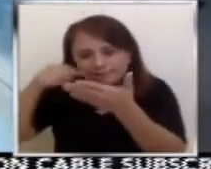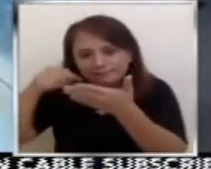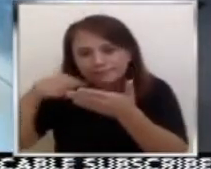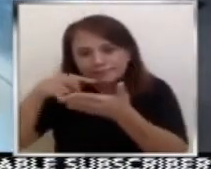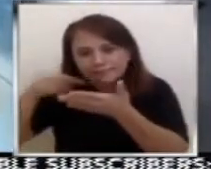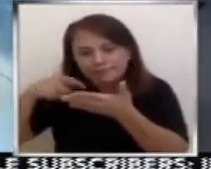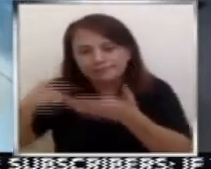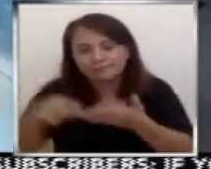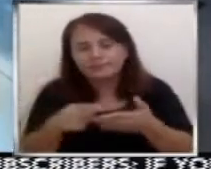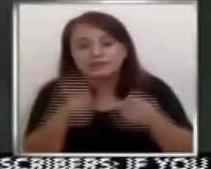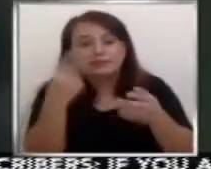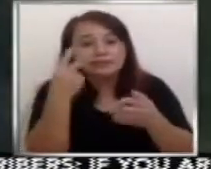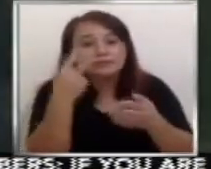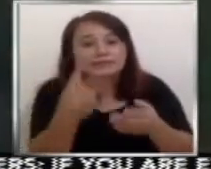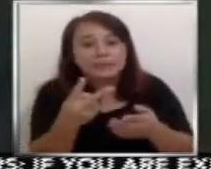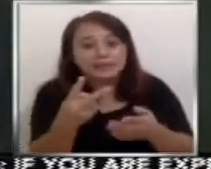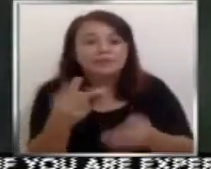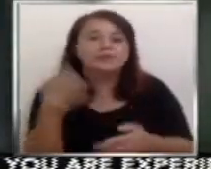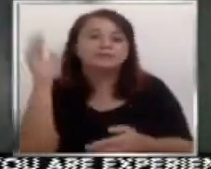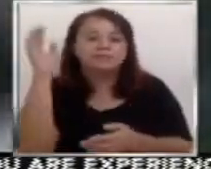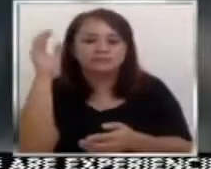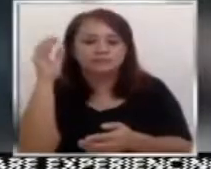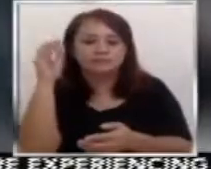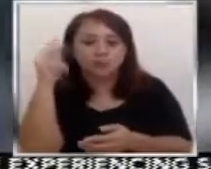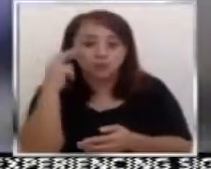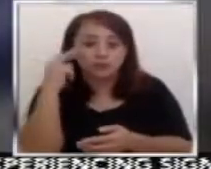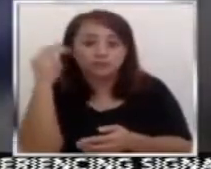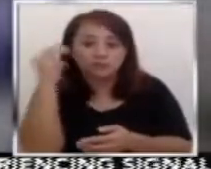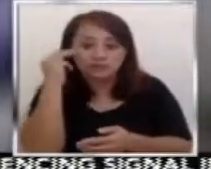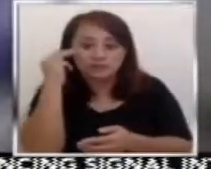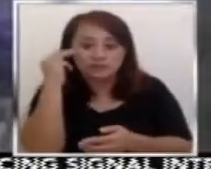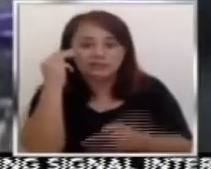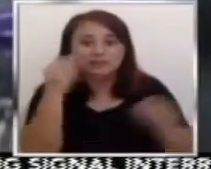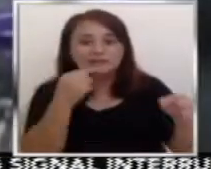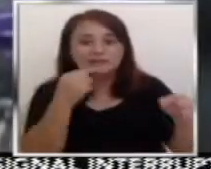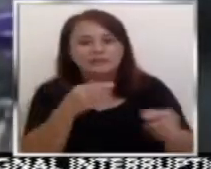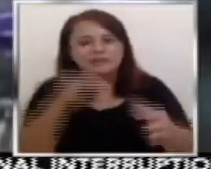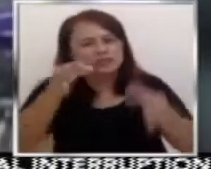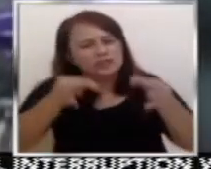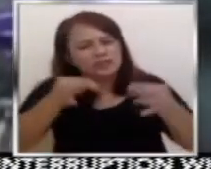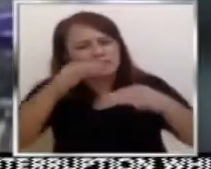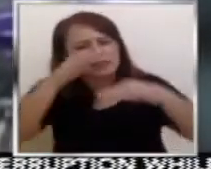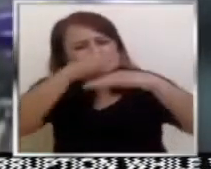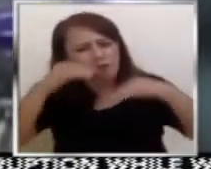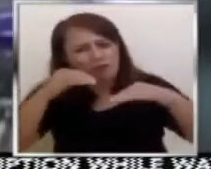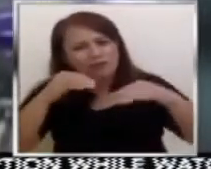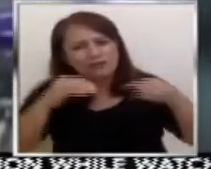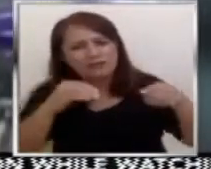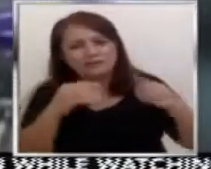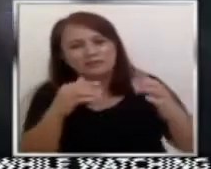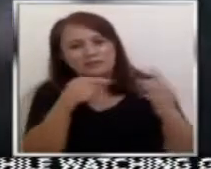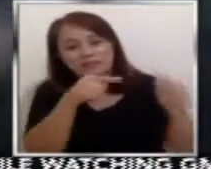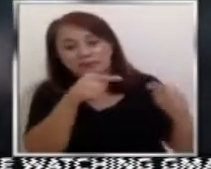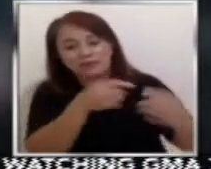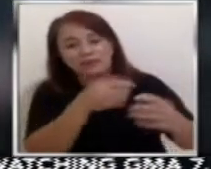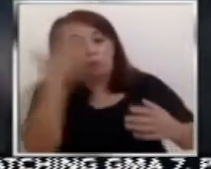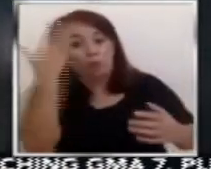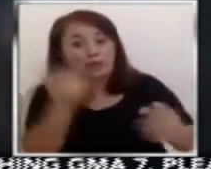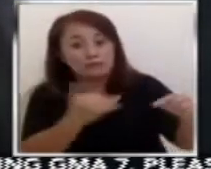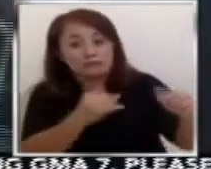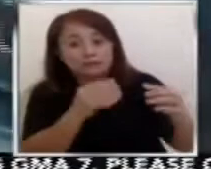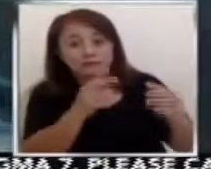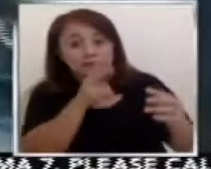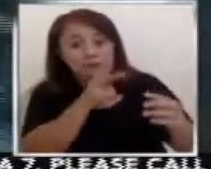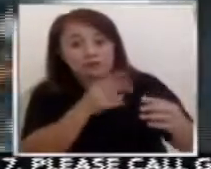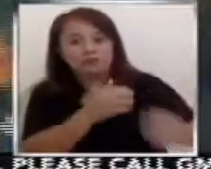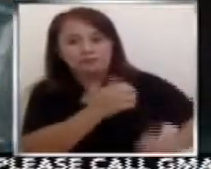Brigadier General Ronnie Montehod, judgment call daw ang naging aksyon ng pulis laban sa armadong suspect. Gayunpaman, maaharap anya sa